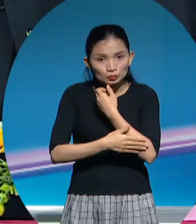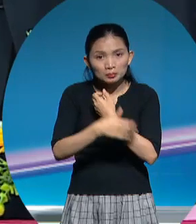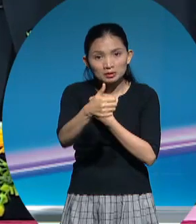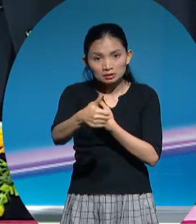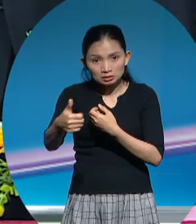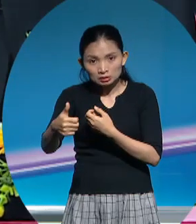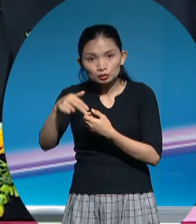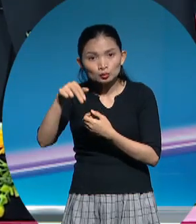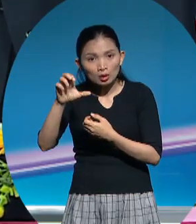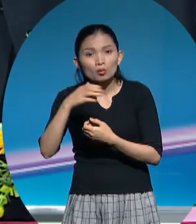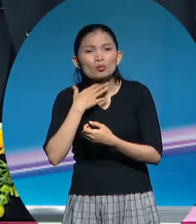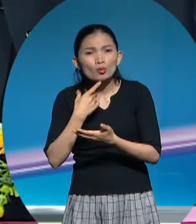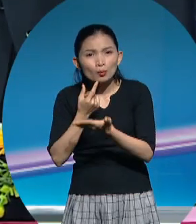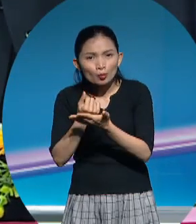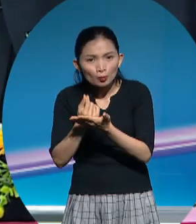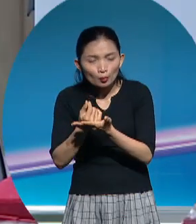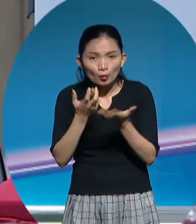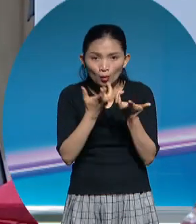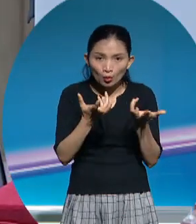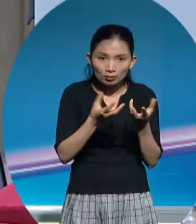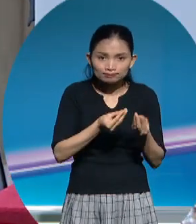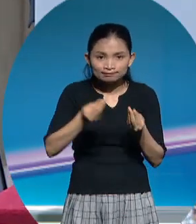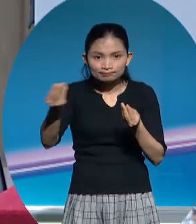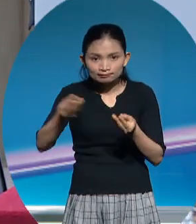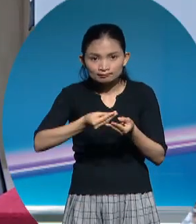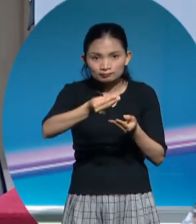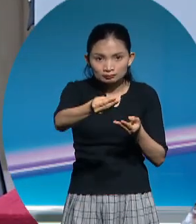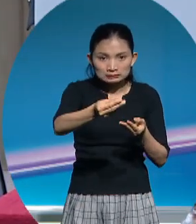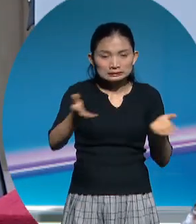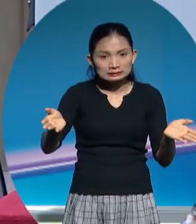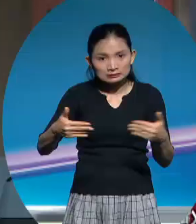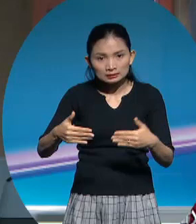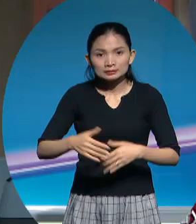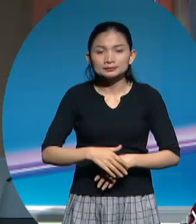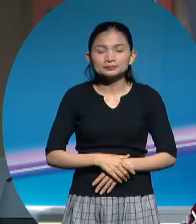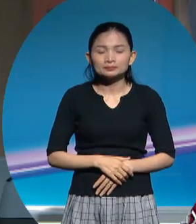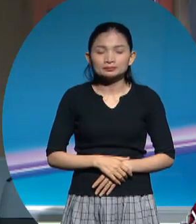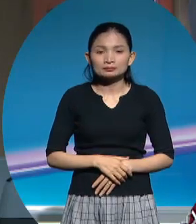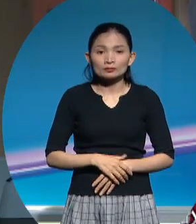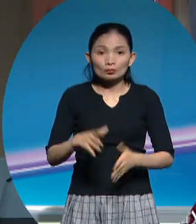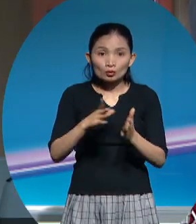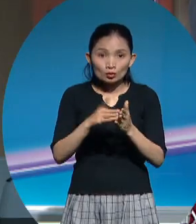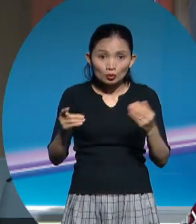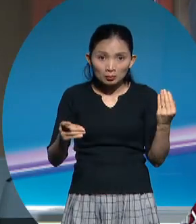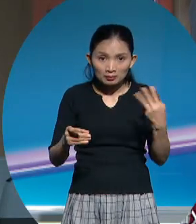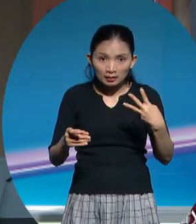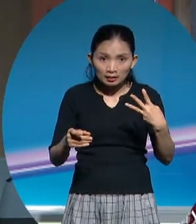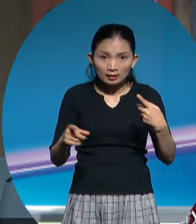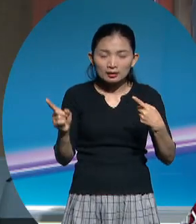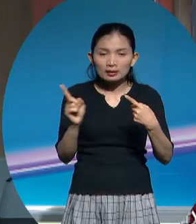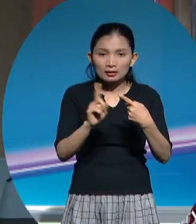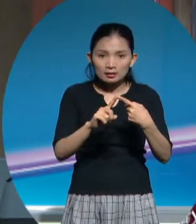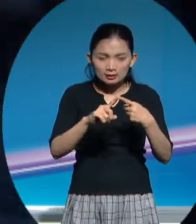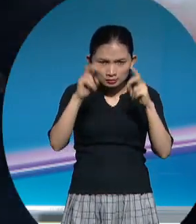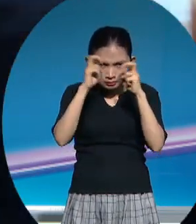hàng. Trước mắt, Sài Gòn Co-op và CJ Group cùng nhau hợp tác thực hiện 3 nội dung cụ thể gồm nghiên cứu hợp tác phát triển và